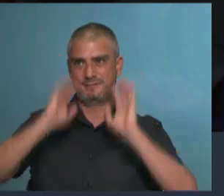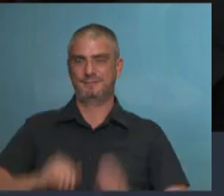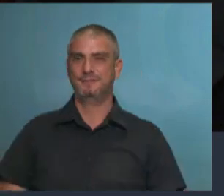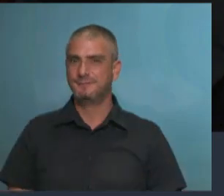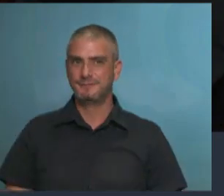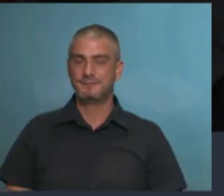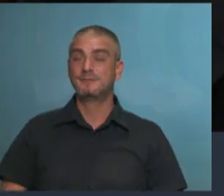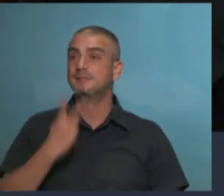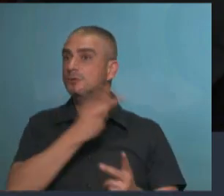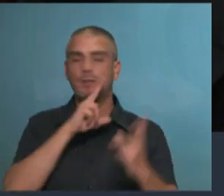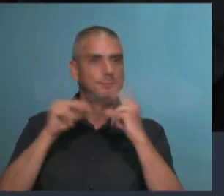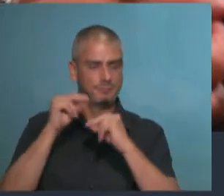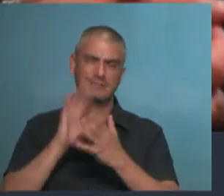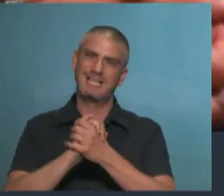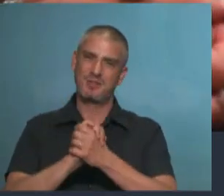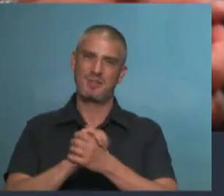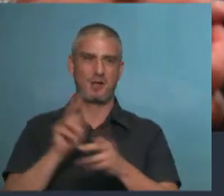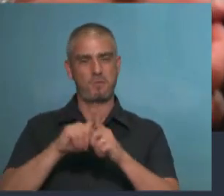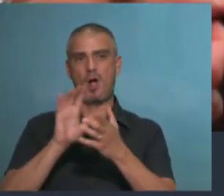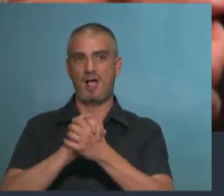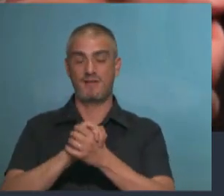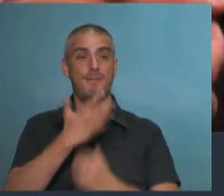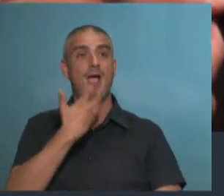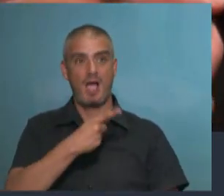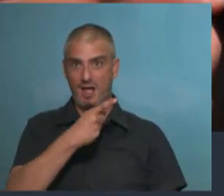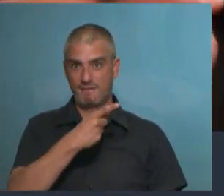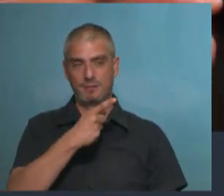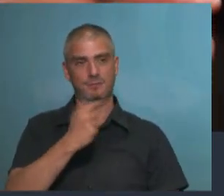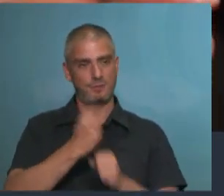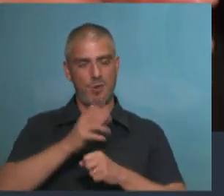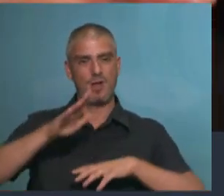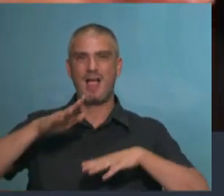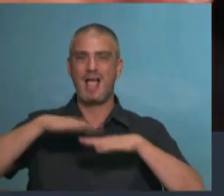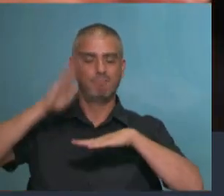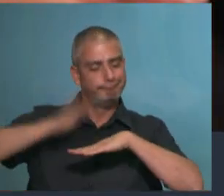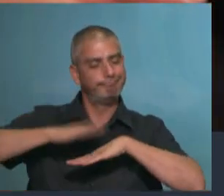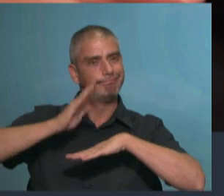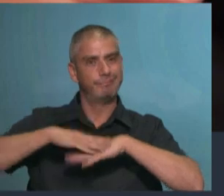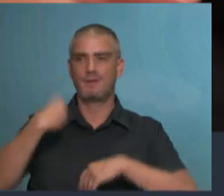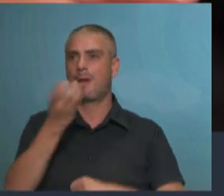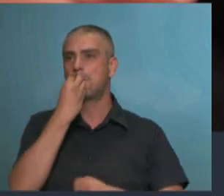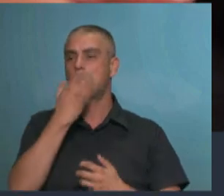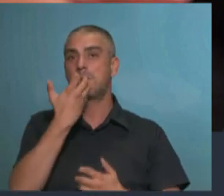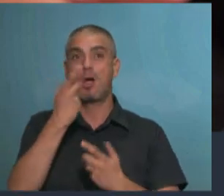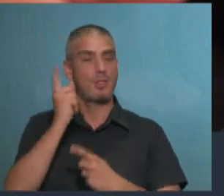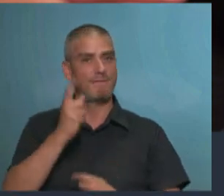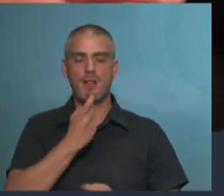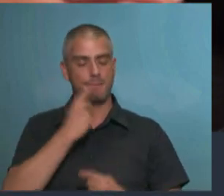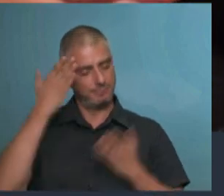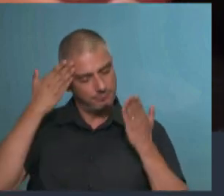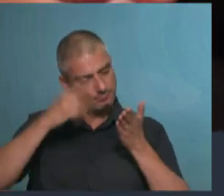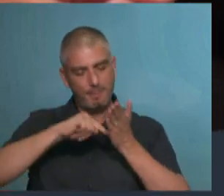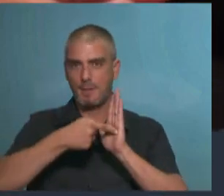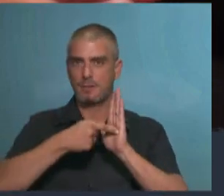השיחה בין השניים ידידותית וחברית. הרב עובדיה מצידו תופח על רגלו של פרס ומגיש לו פירות, אולם פרס ממוקד במטרה. הוא